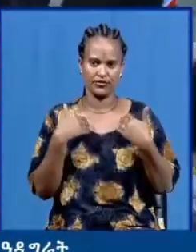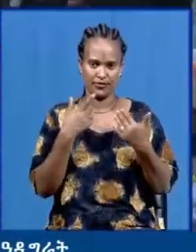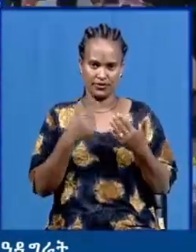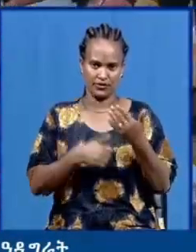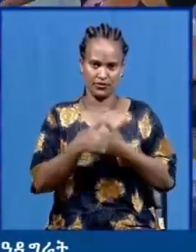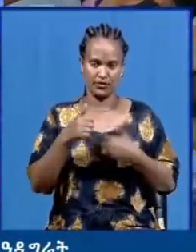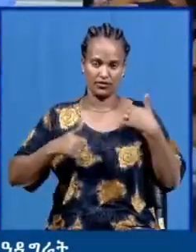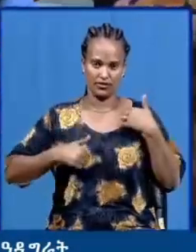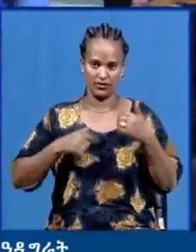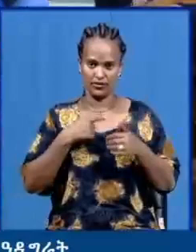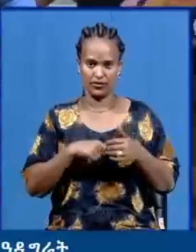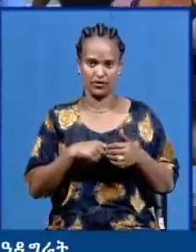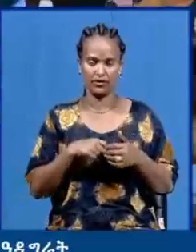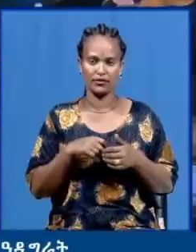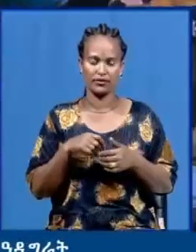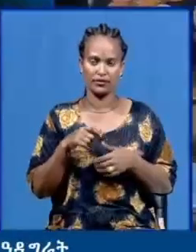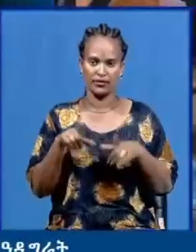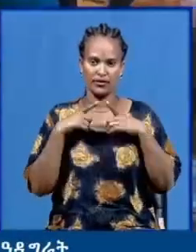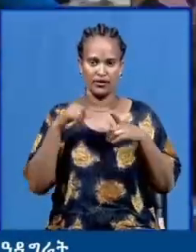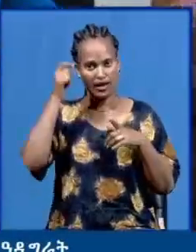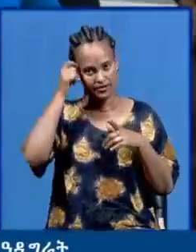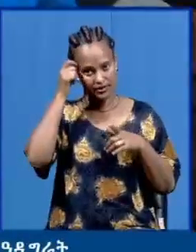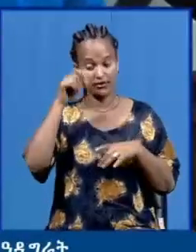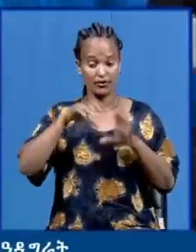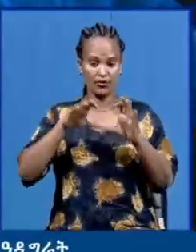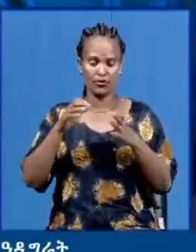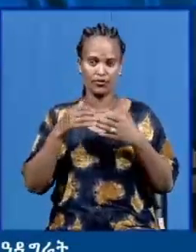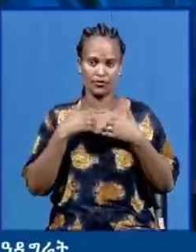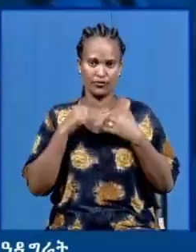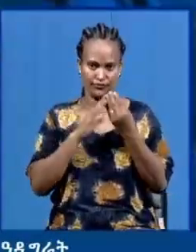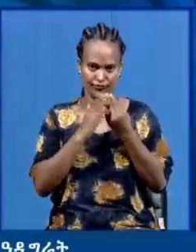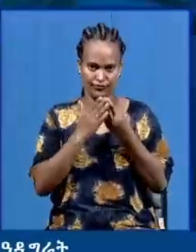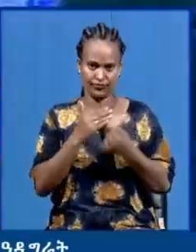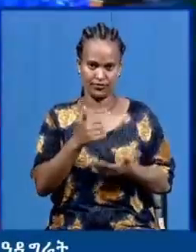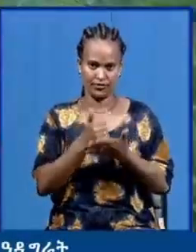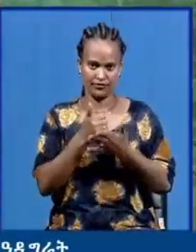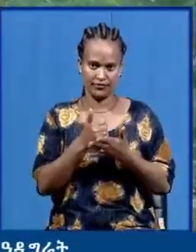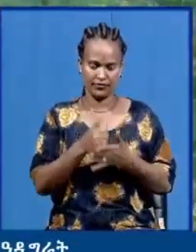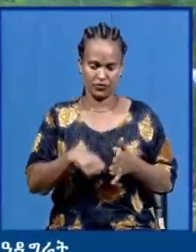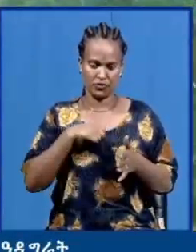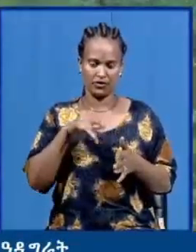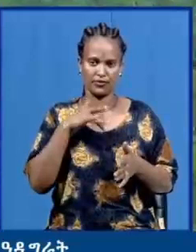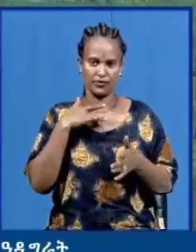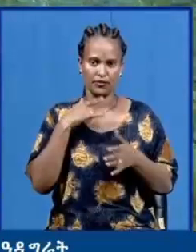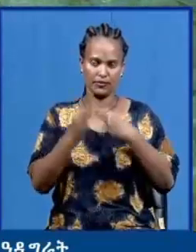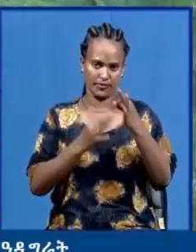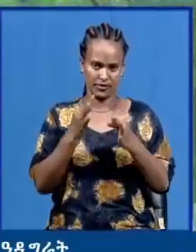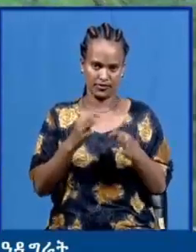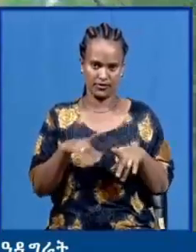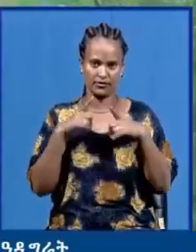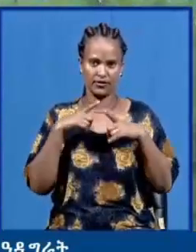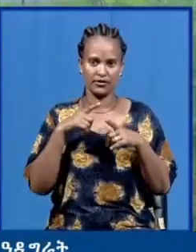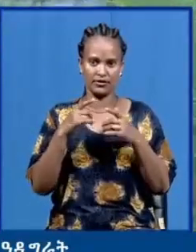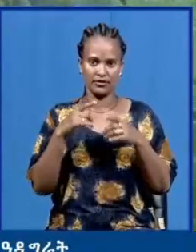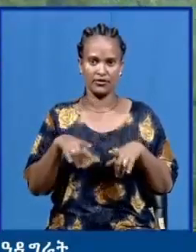ውግኣት ኣባላት ሰራዊት ትግራይ ብወገኖም ነበርቲ ከተማ ዓዲግራት ዝገብርሎም ዘለዉ ምሕብሓብን ድጋፍን ሓብን ከም ዝተሰምዖም ብምግላፅ ንነበርቲ